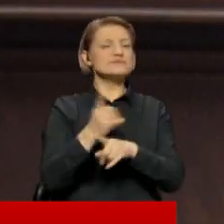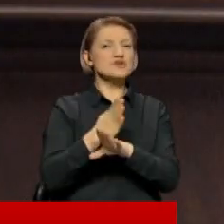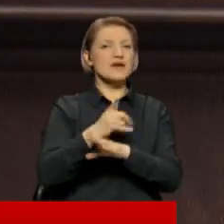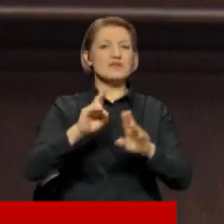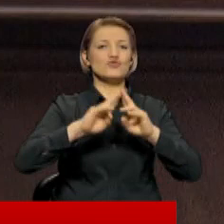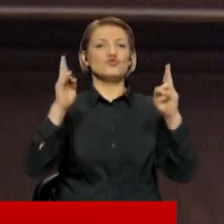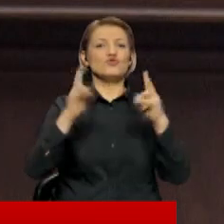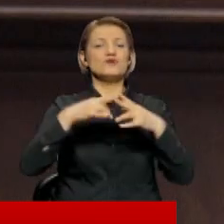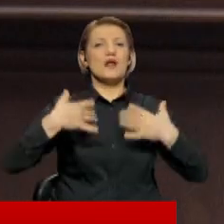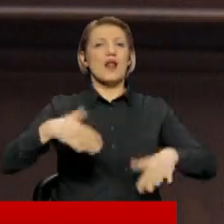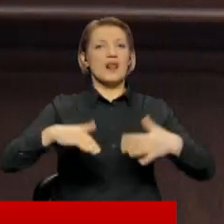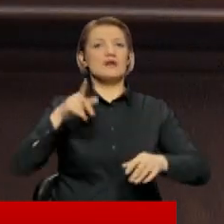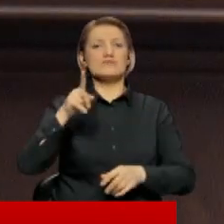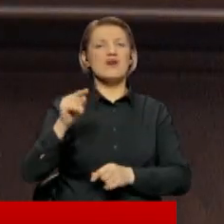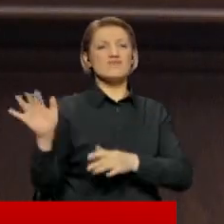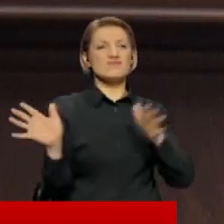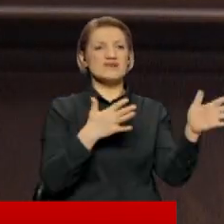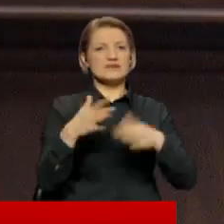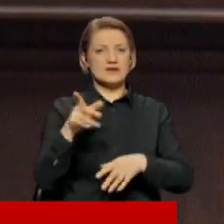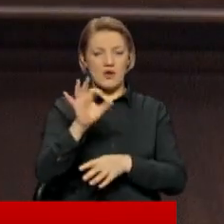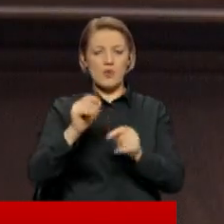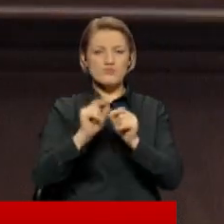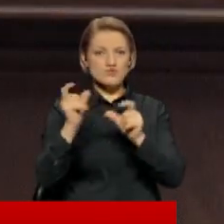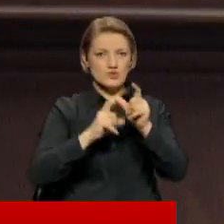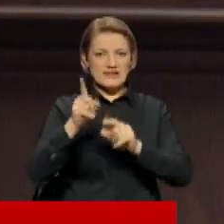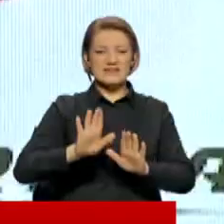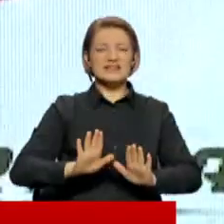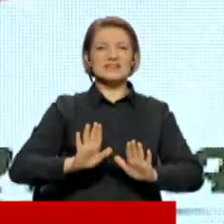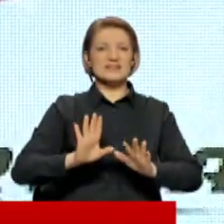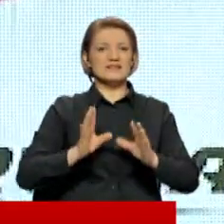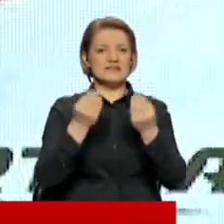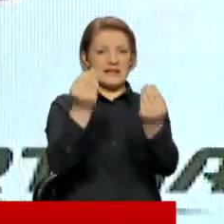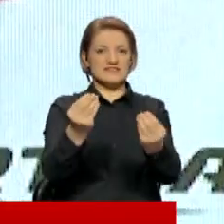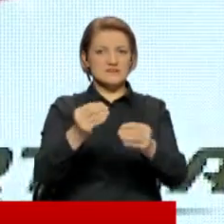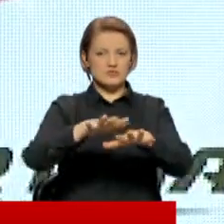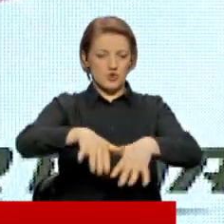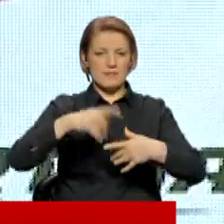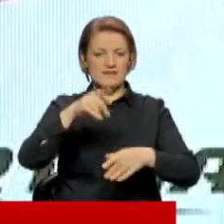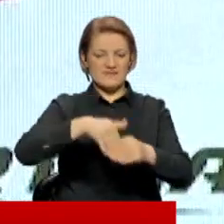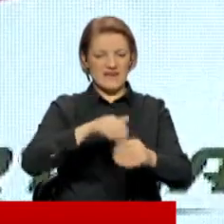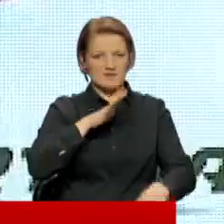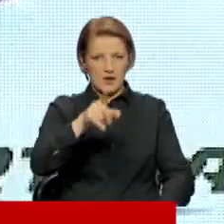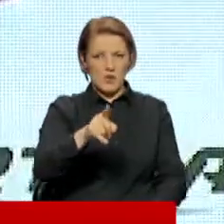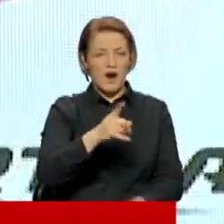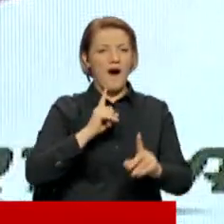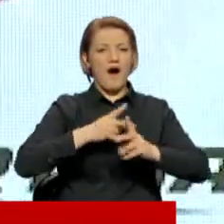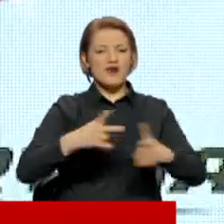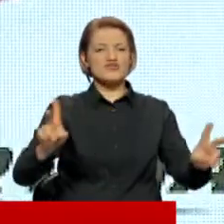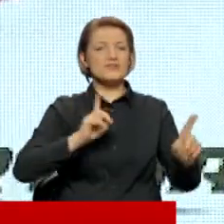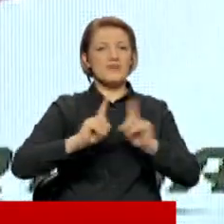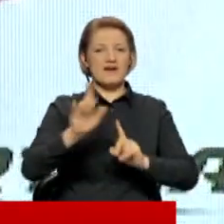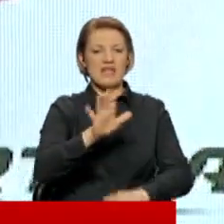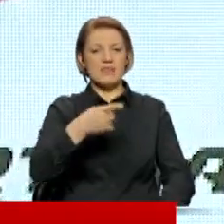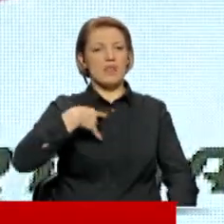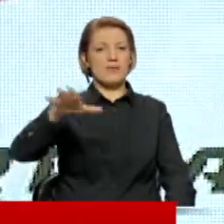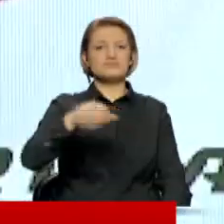dünyayı titreten bu fırtına obüslerinin teslim töreni bir tane milletvekili var ondan da açtığım davadan 50